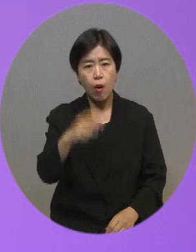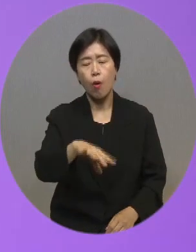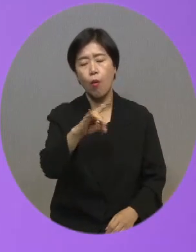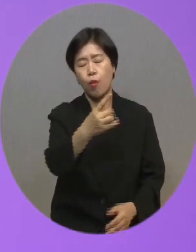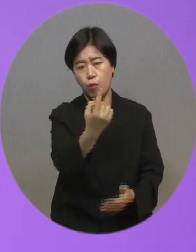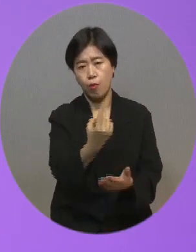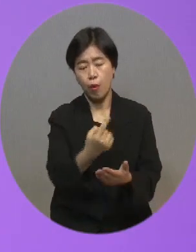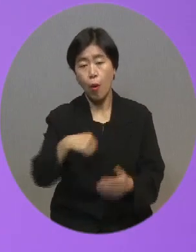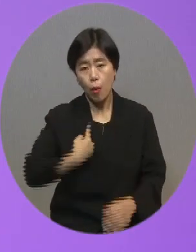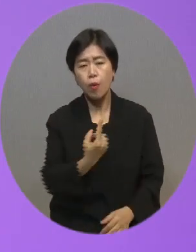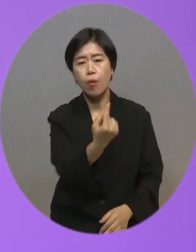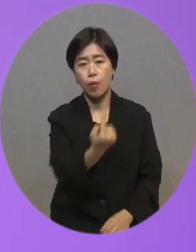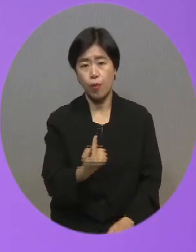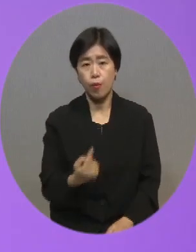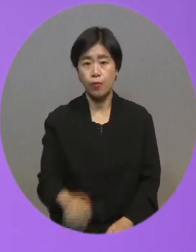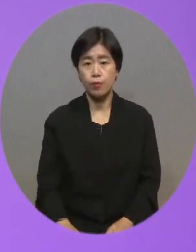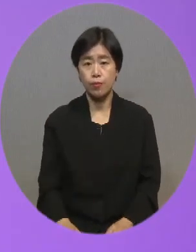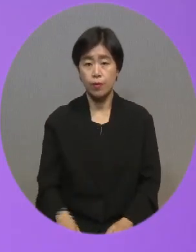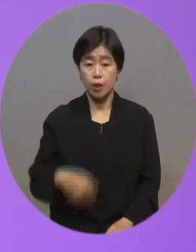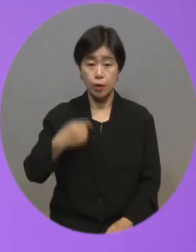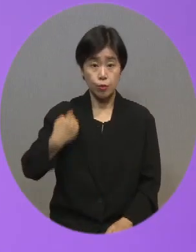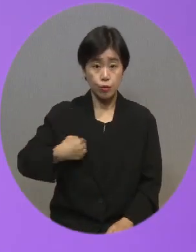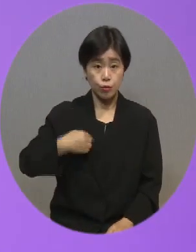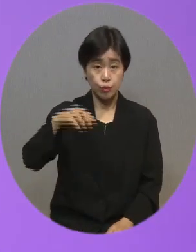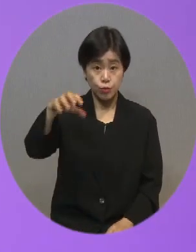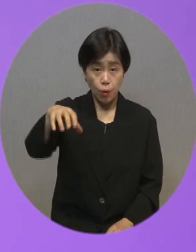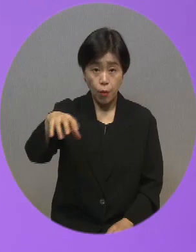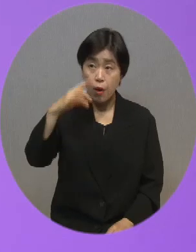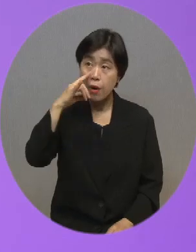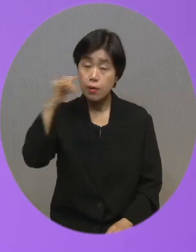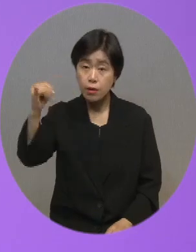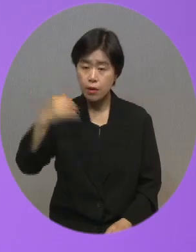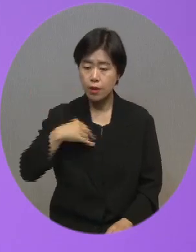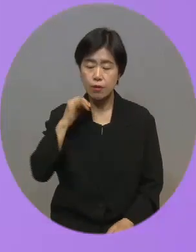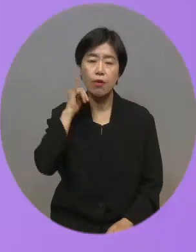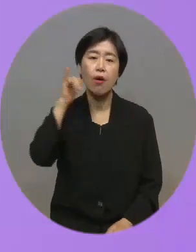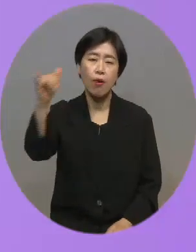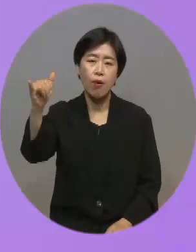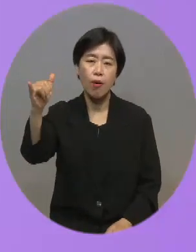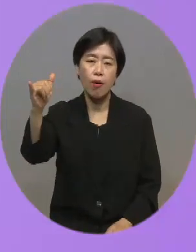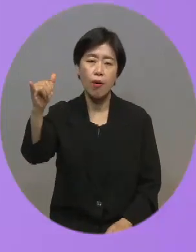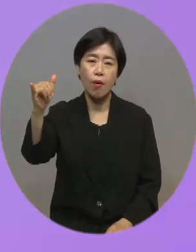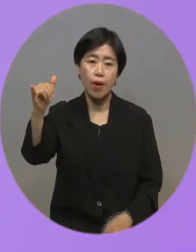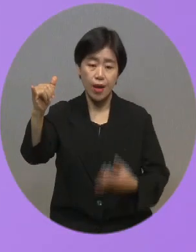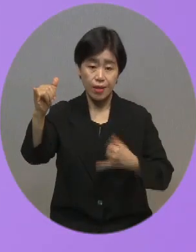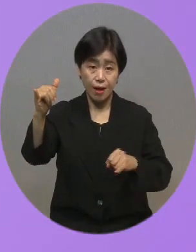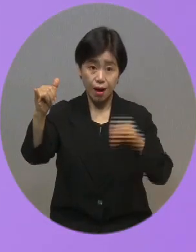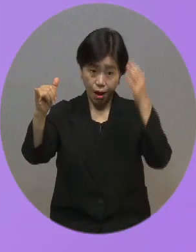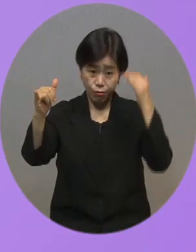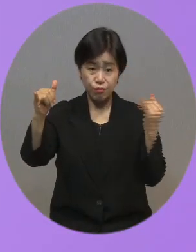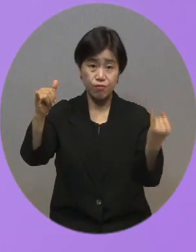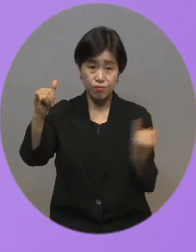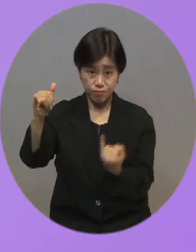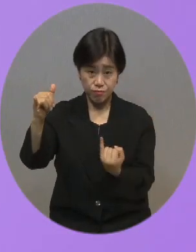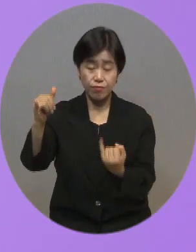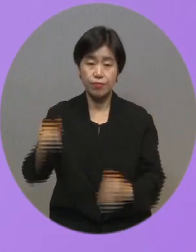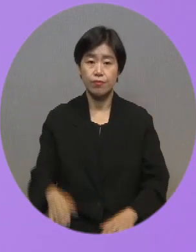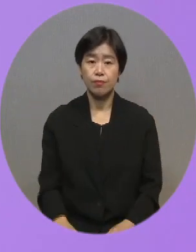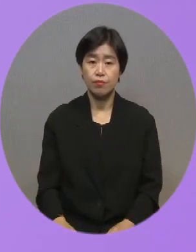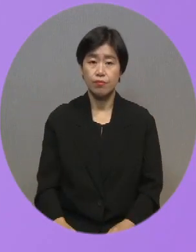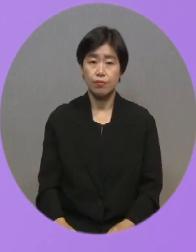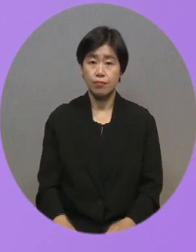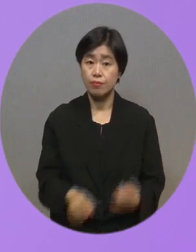우연찮게 그 중국에 계신 그 어머니와 제가 통화를 좀 하게 되었어요. 근데 어머니께서 이제 애